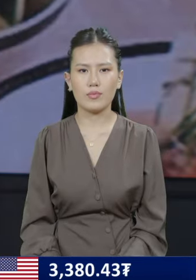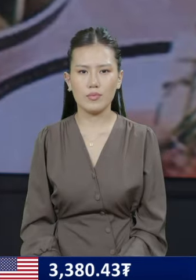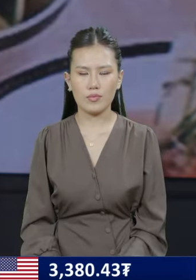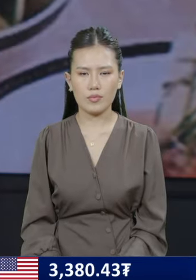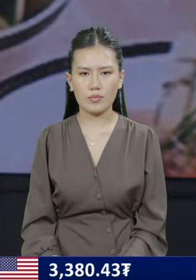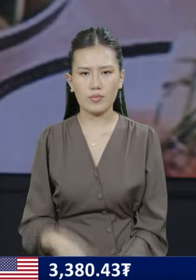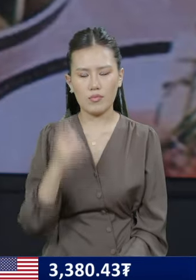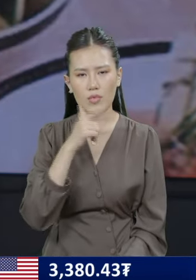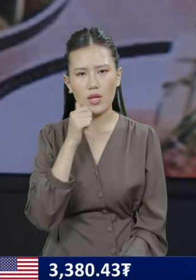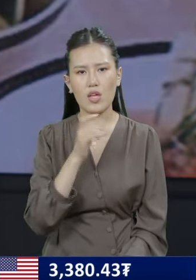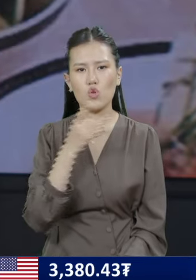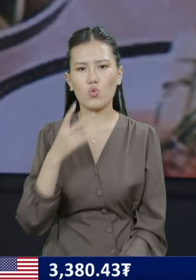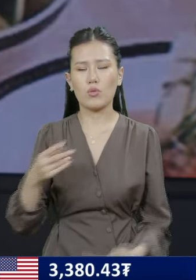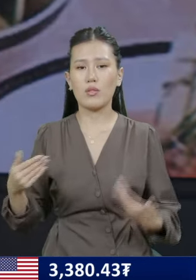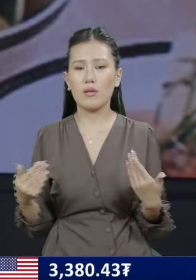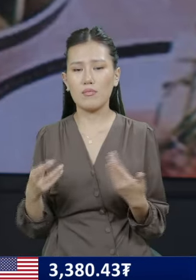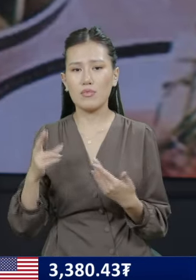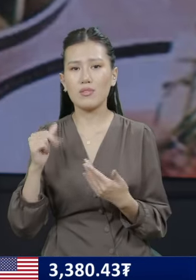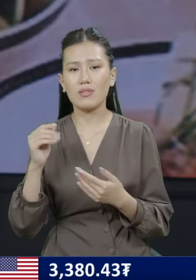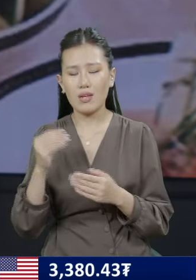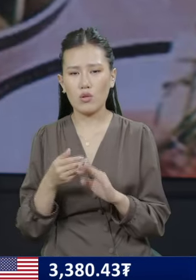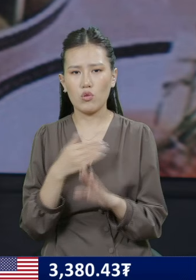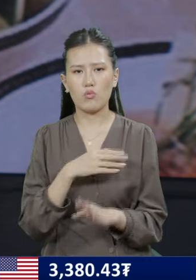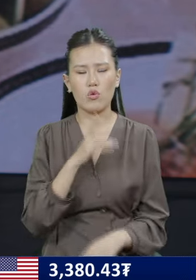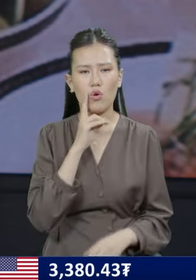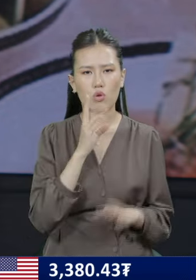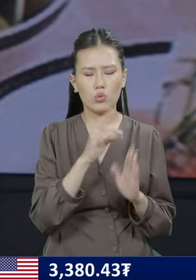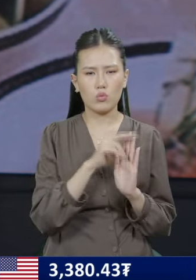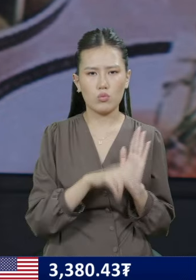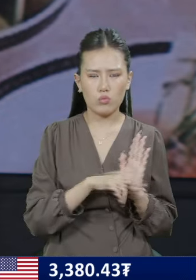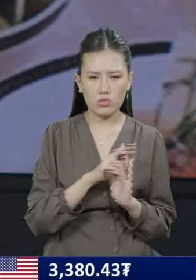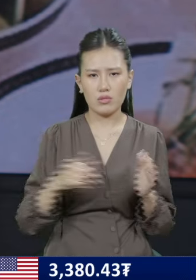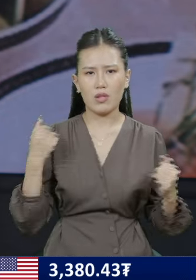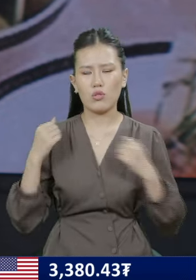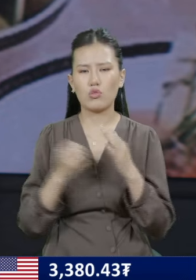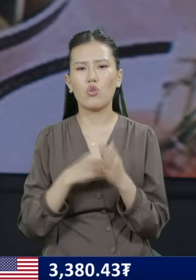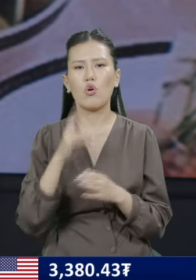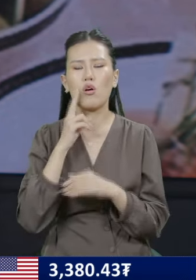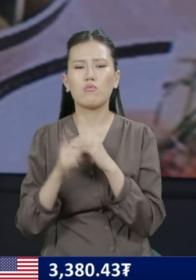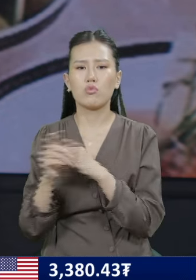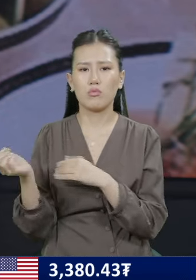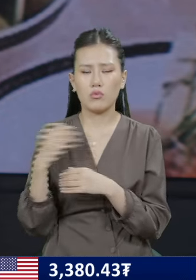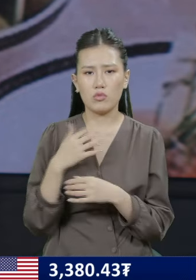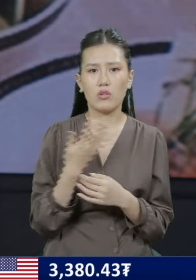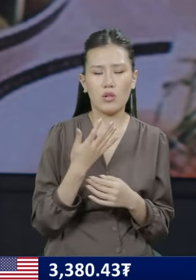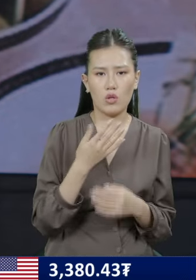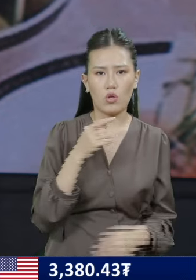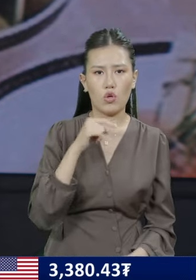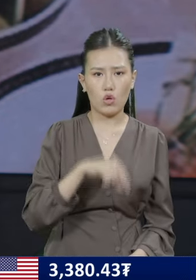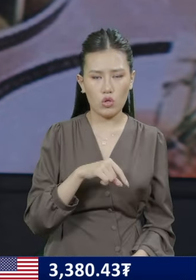Эрүүл амьдралын гол нууц нь эрүүл хооллолт, дасгал хөдөлгөөн гэдгийг хоолцож хэлж байна. Ялангуяа улир солигдох энэ үед хүний дархлаа асуулардаг